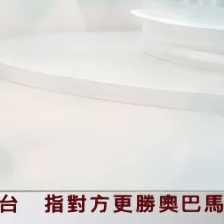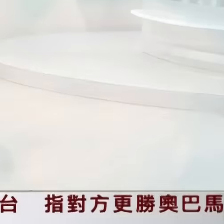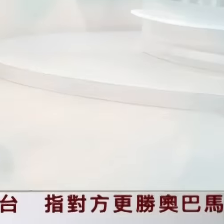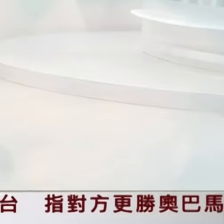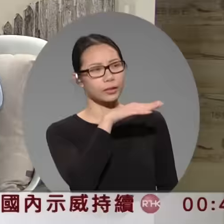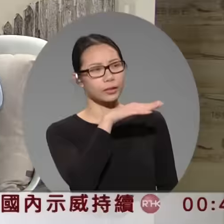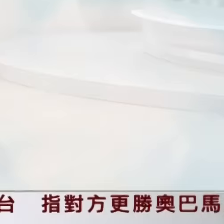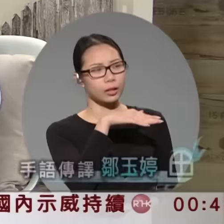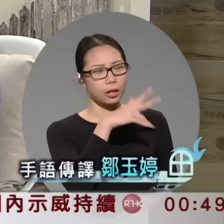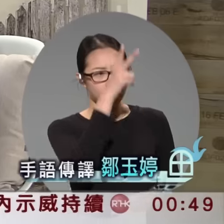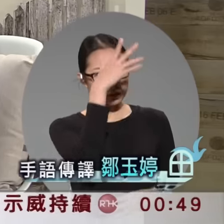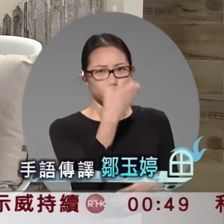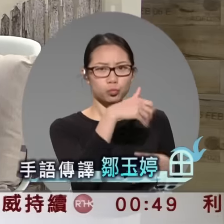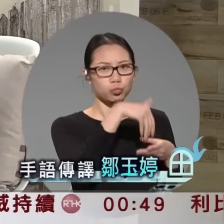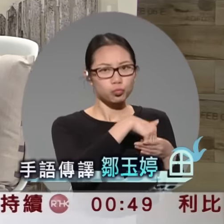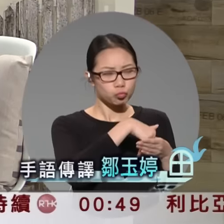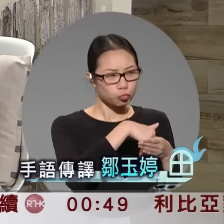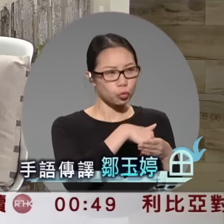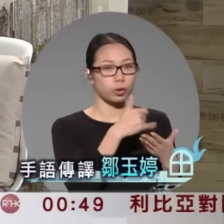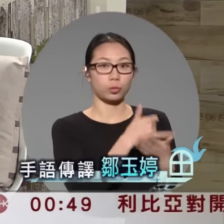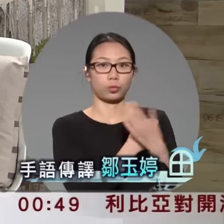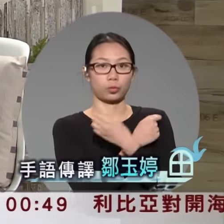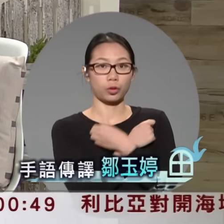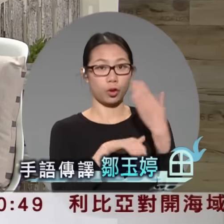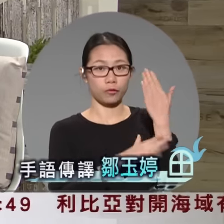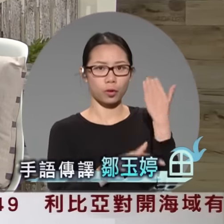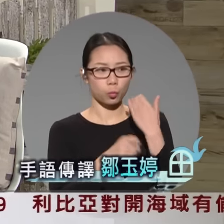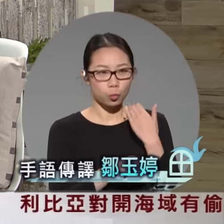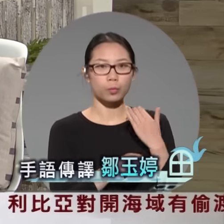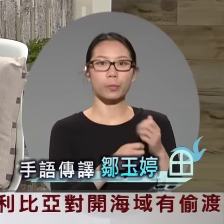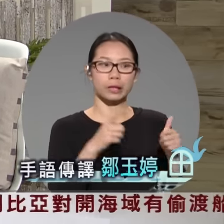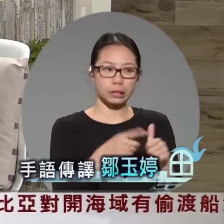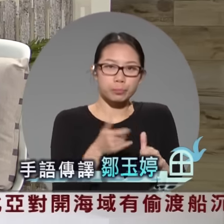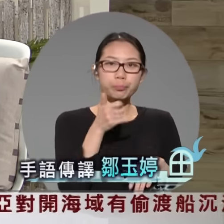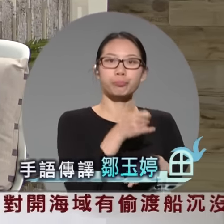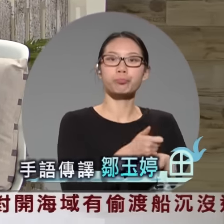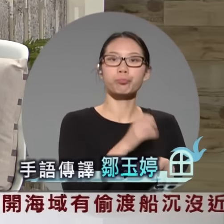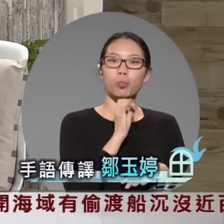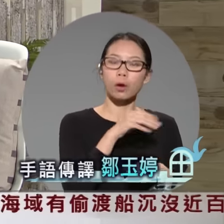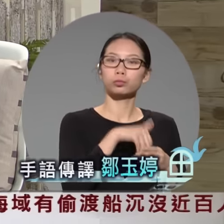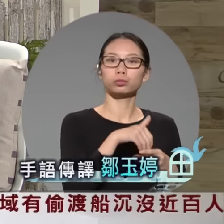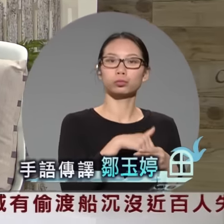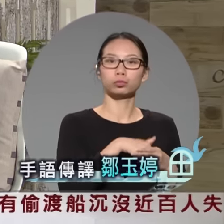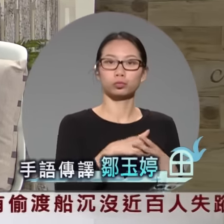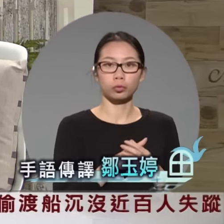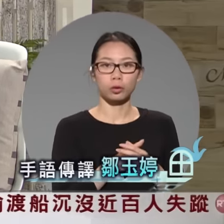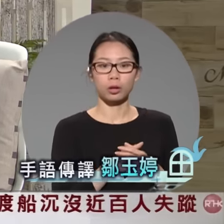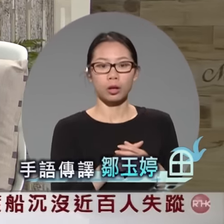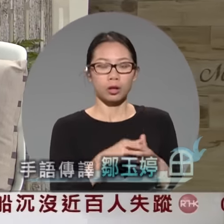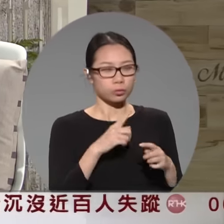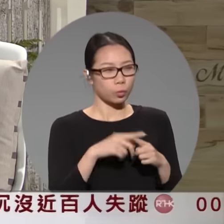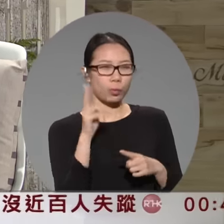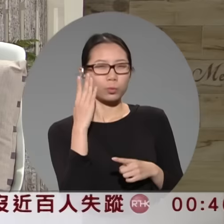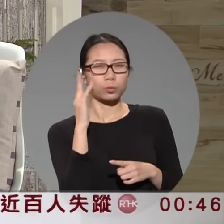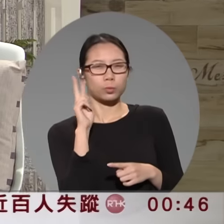黄亚文啊，行政长官选举咧由退休大法官胡国兴咧率先咧系抢闸噶，划破咗咧本来咧唔寻常咧嘅